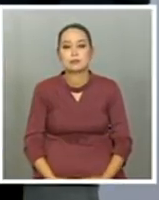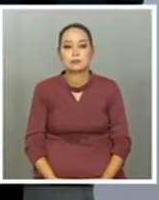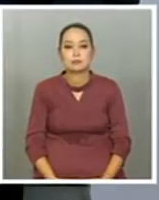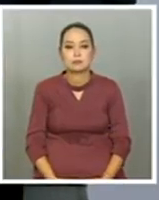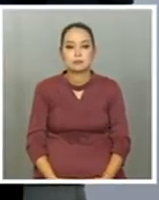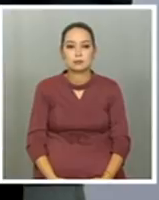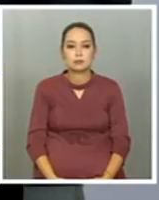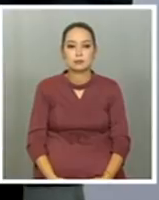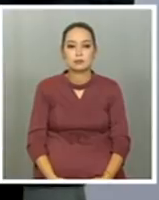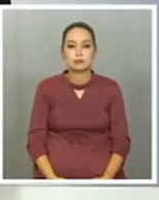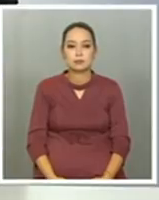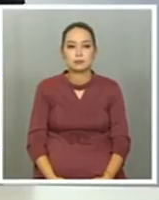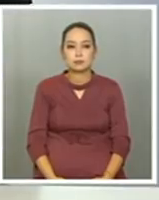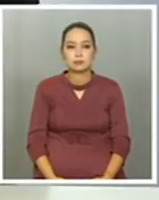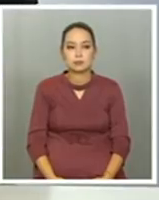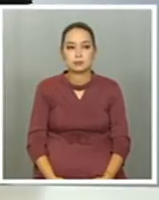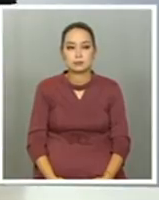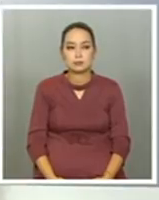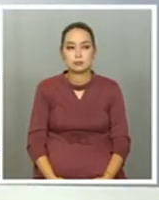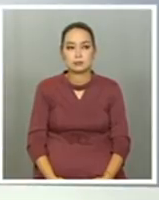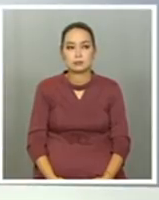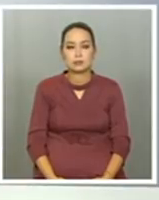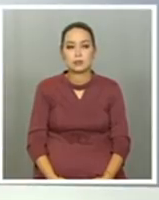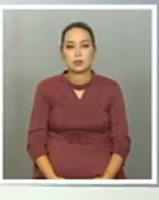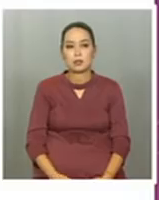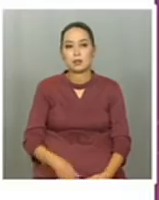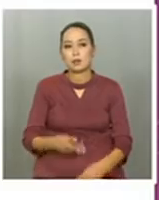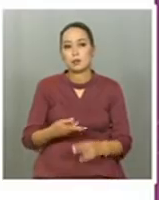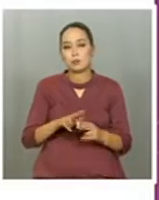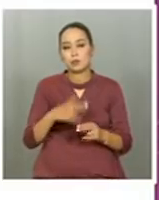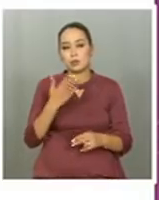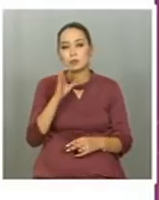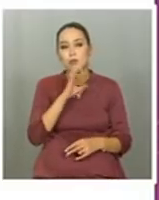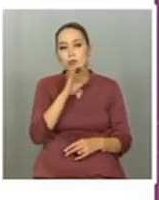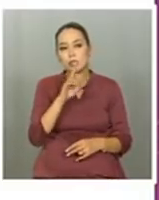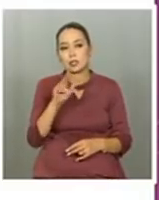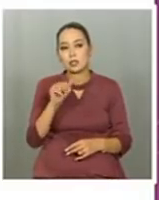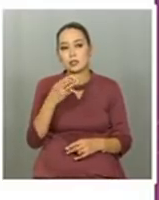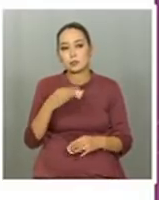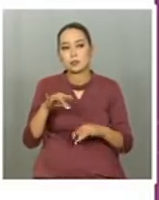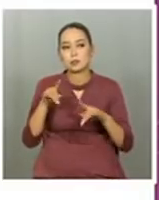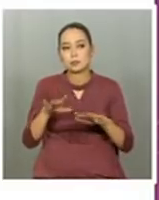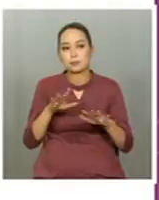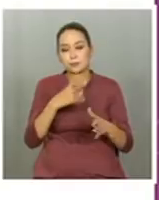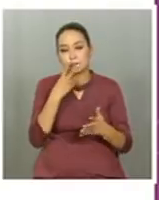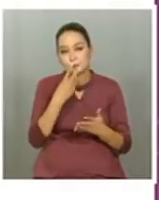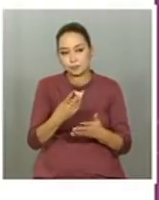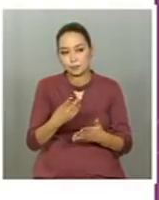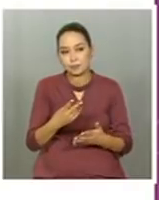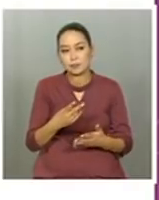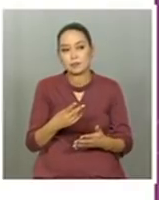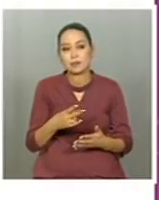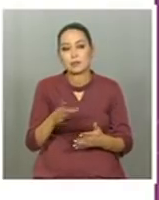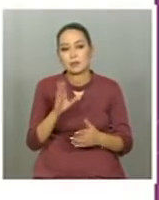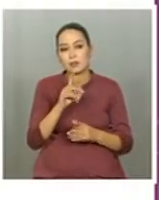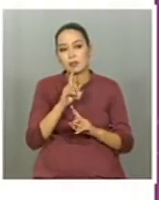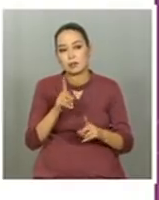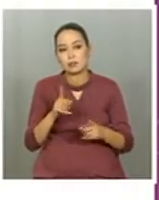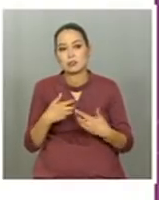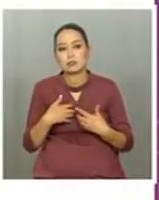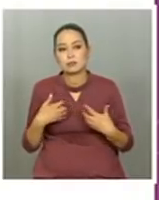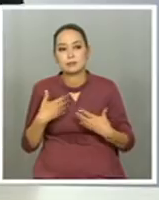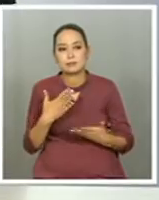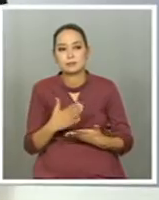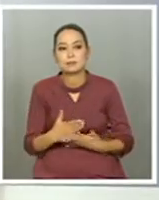Қазақстан. Бұл жерде солтүстік Каспий қорық аймағының көріністері, бұл жерде Каспий итбалығы ерекше қорғауға